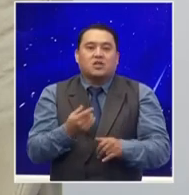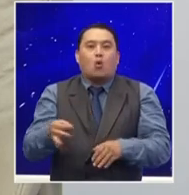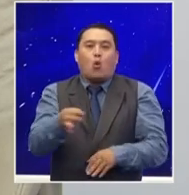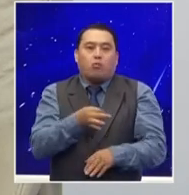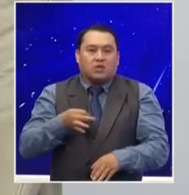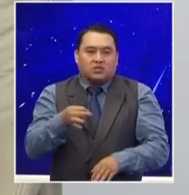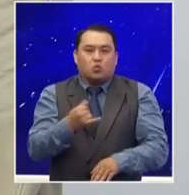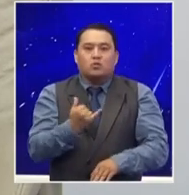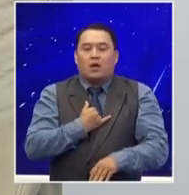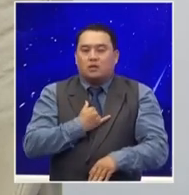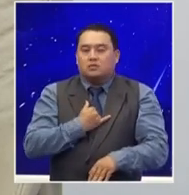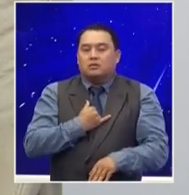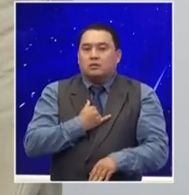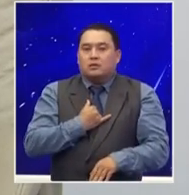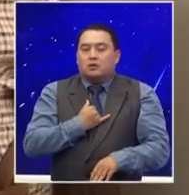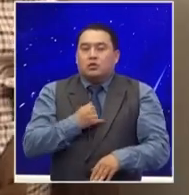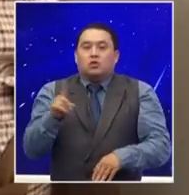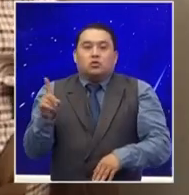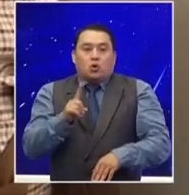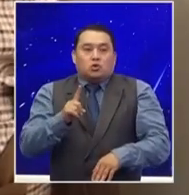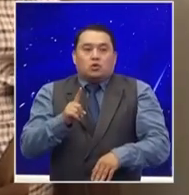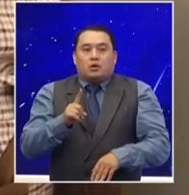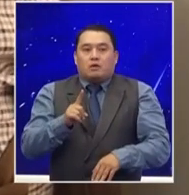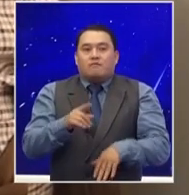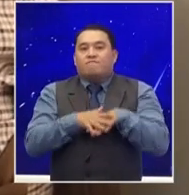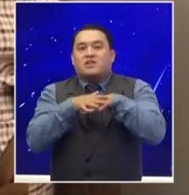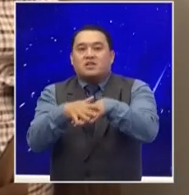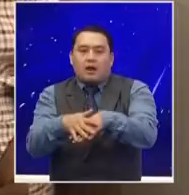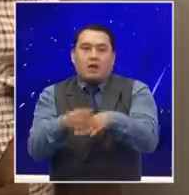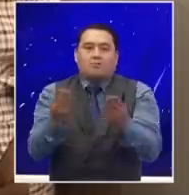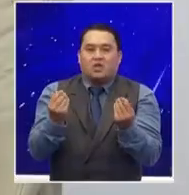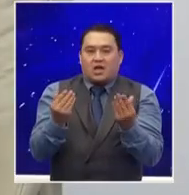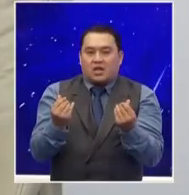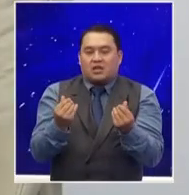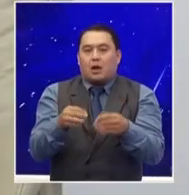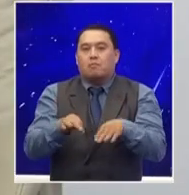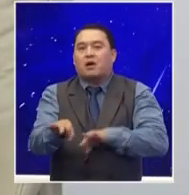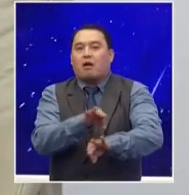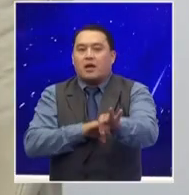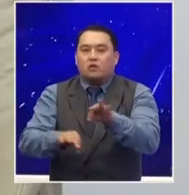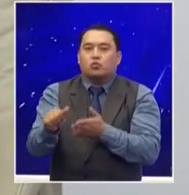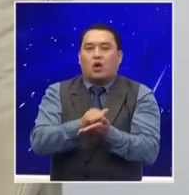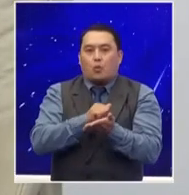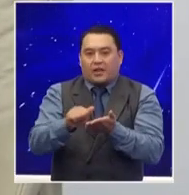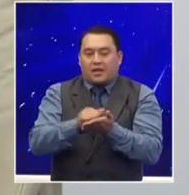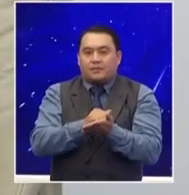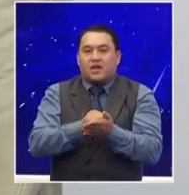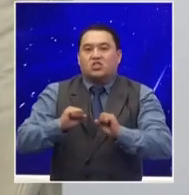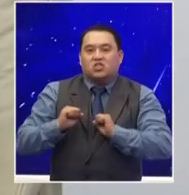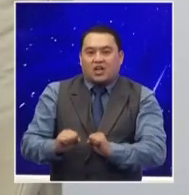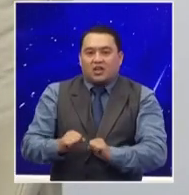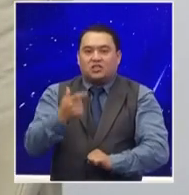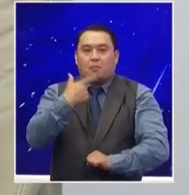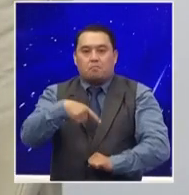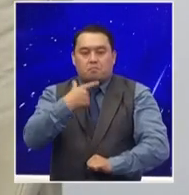области, мы за счет того, что своевременно выделяем деньги на проектно-сметную документацию, защищаемся